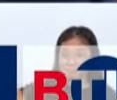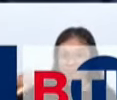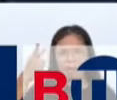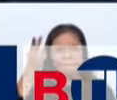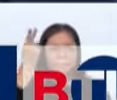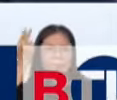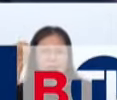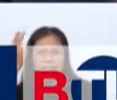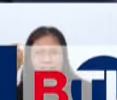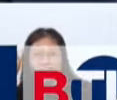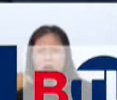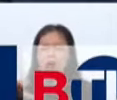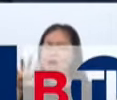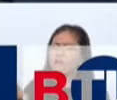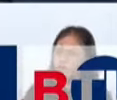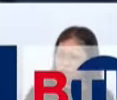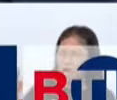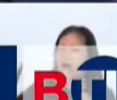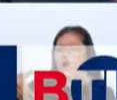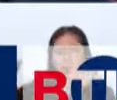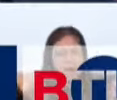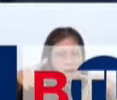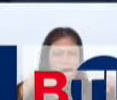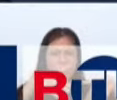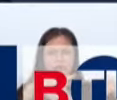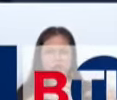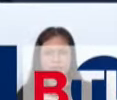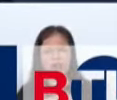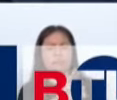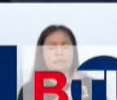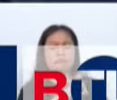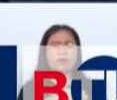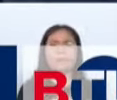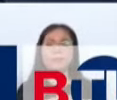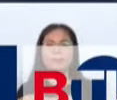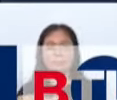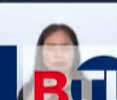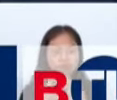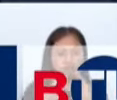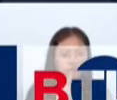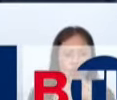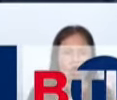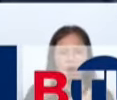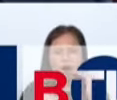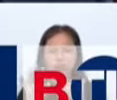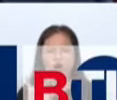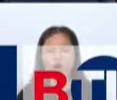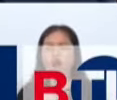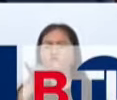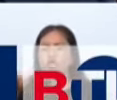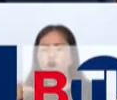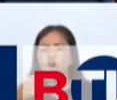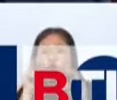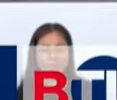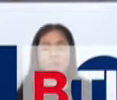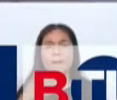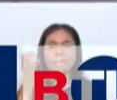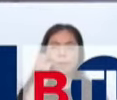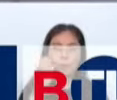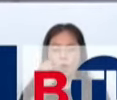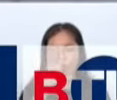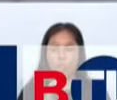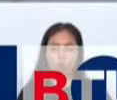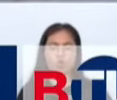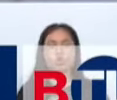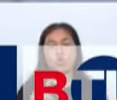selatan-selatan dan presiden menjadi Panglima diplomasi bukan sekedar hadir di forum-forum menjadi salah satu penonton salah satu hadirin